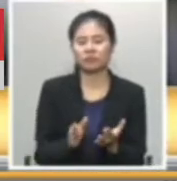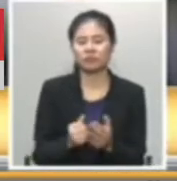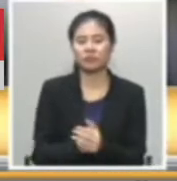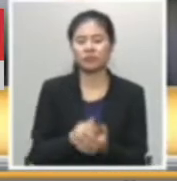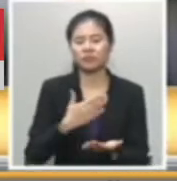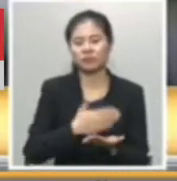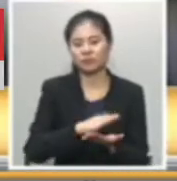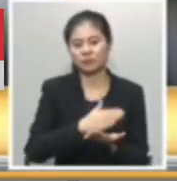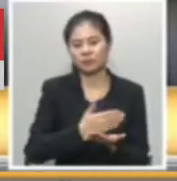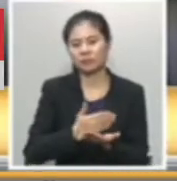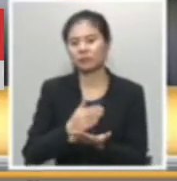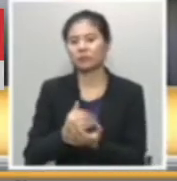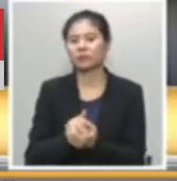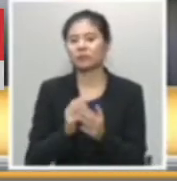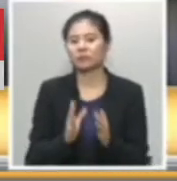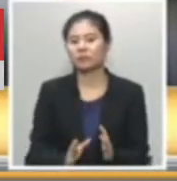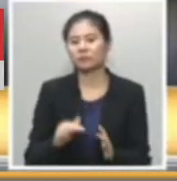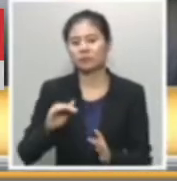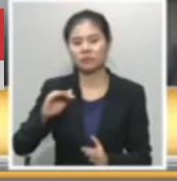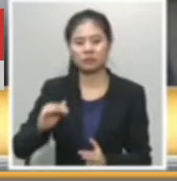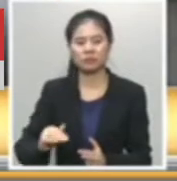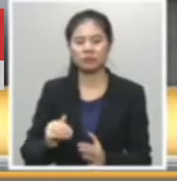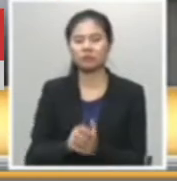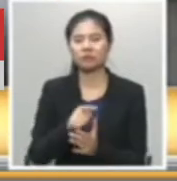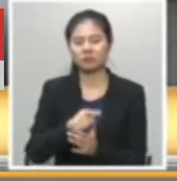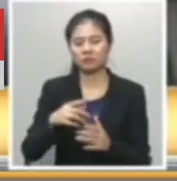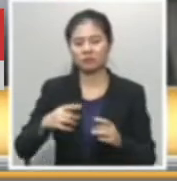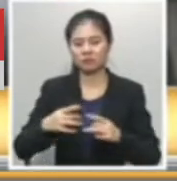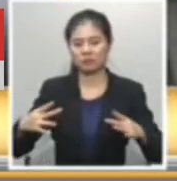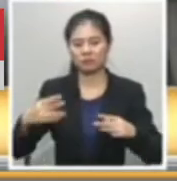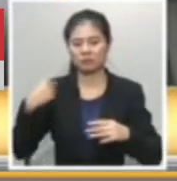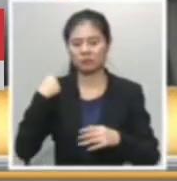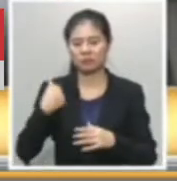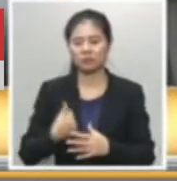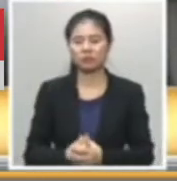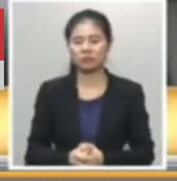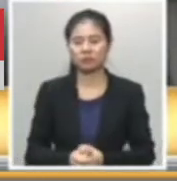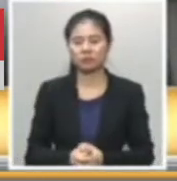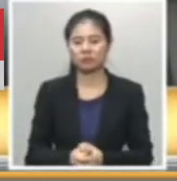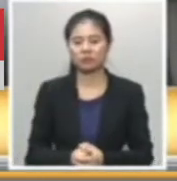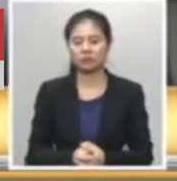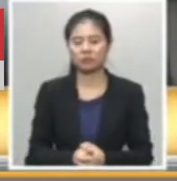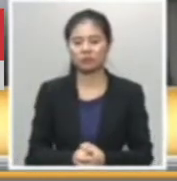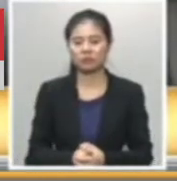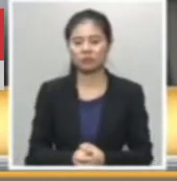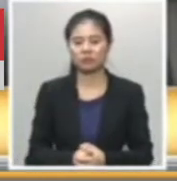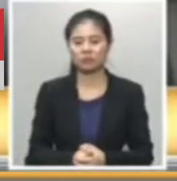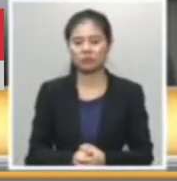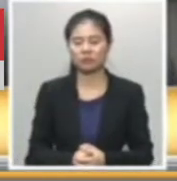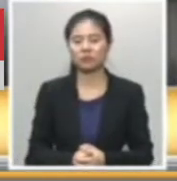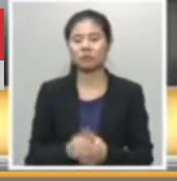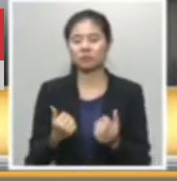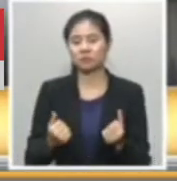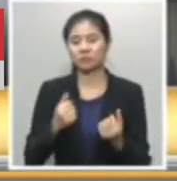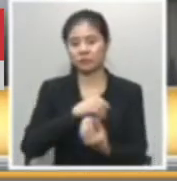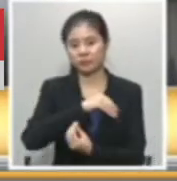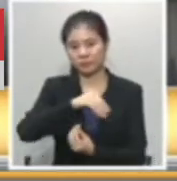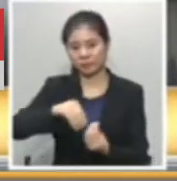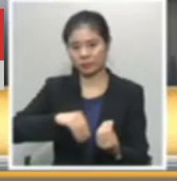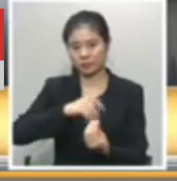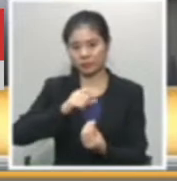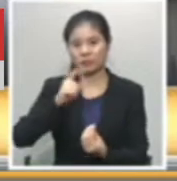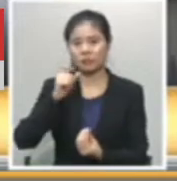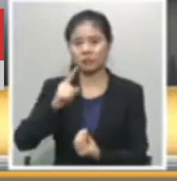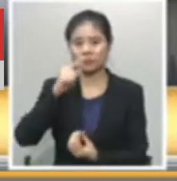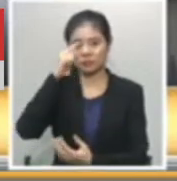างพี่น้องหรือเปล่าแล้วก็ไม่ตอบโจทย์ด้วยท่านประธานที่เคารพครับสถานการณ์ทางเศรษฐกิจของไทยนั้นต้องก